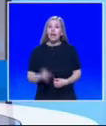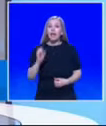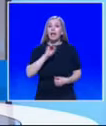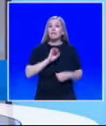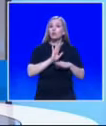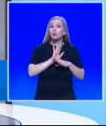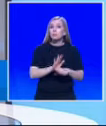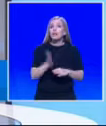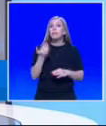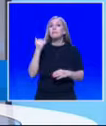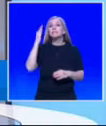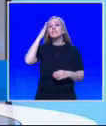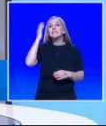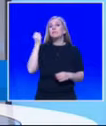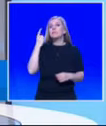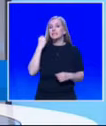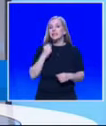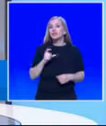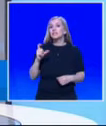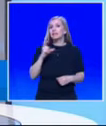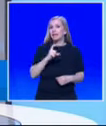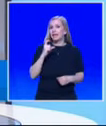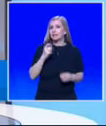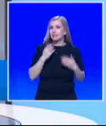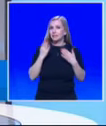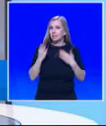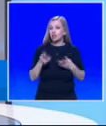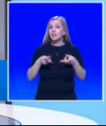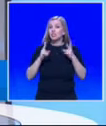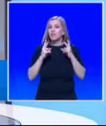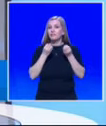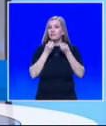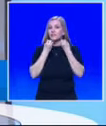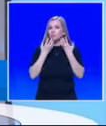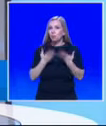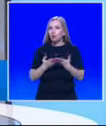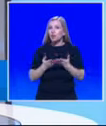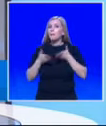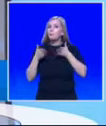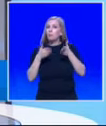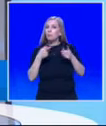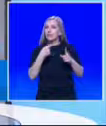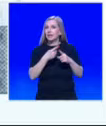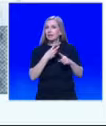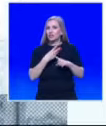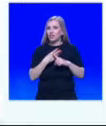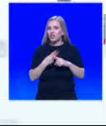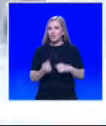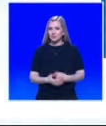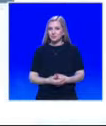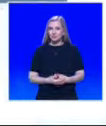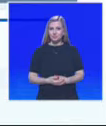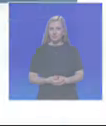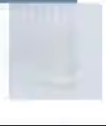Евродепутатът и бивш министър-председател Сергей Станишев. Решенията и възможностите по пътя към Шенген.